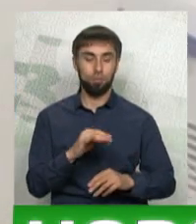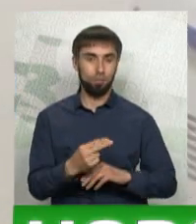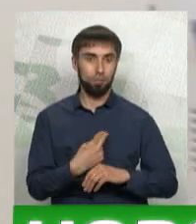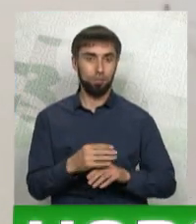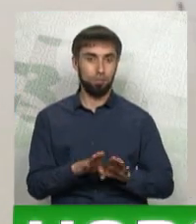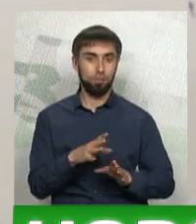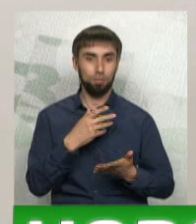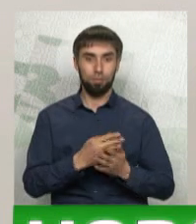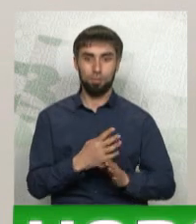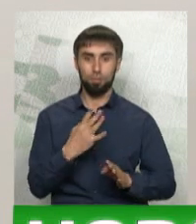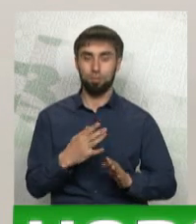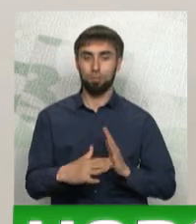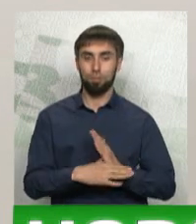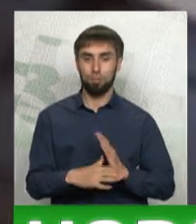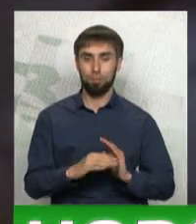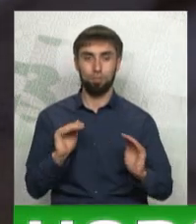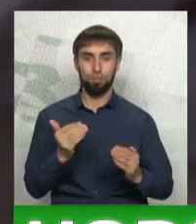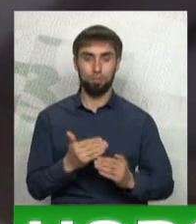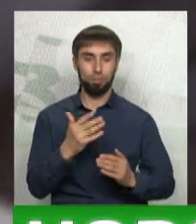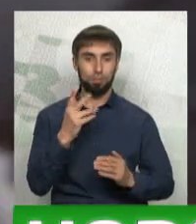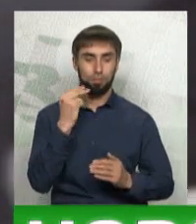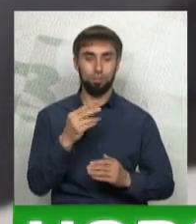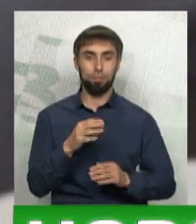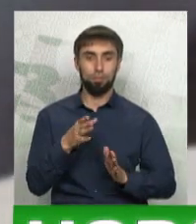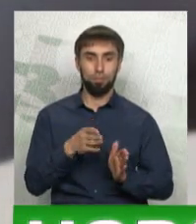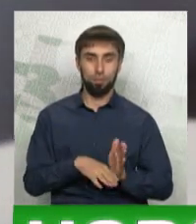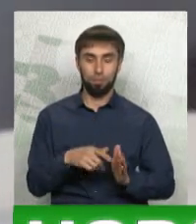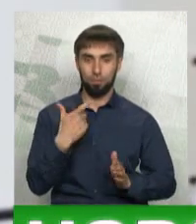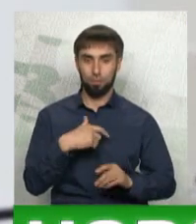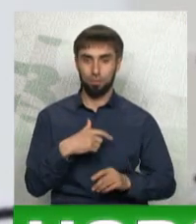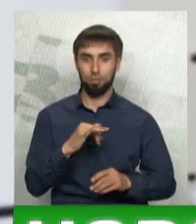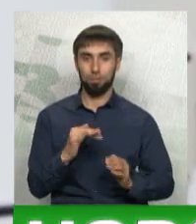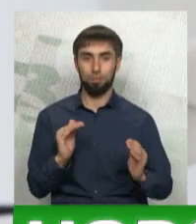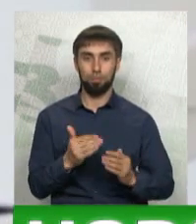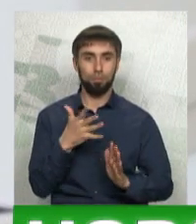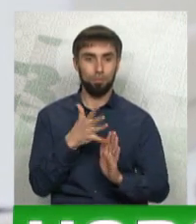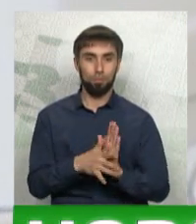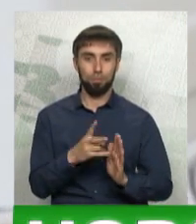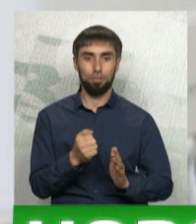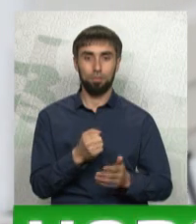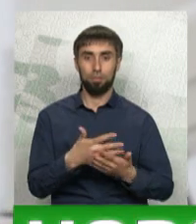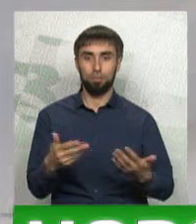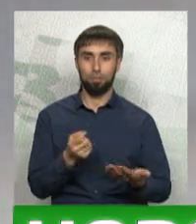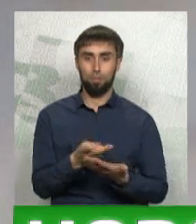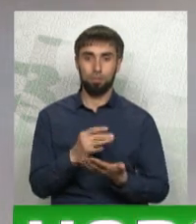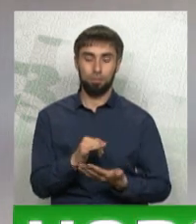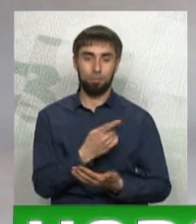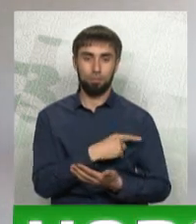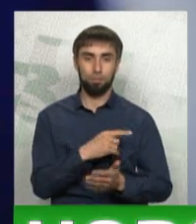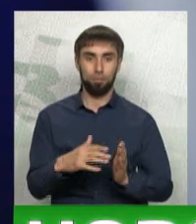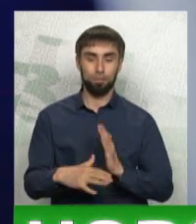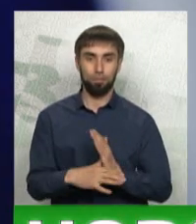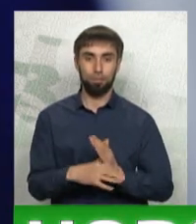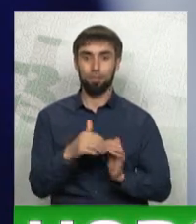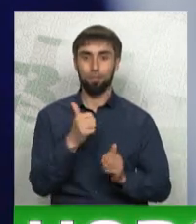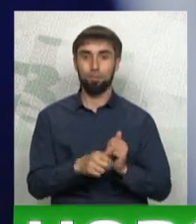А это, в свою очередь, способствует уменьшению числа осложнений у пациентов, сокращению расходов на госпитализацию и медицинскую